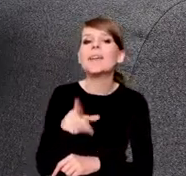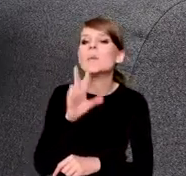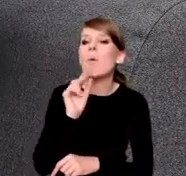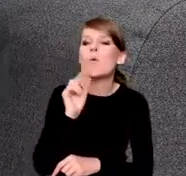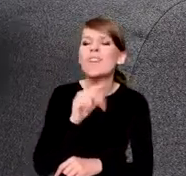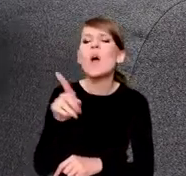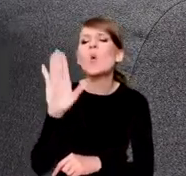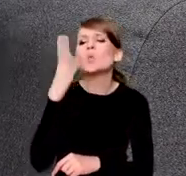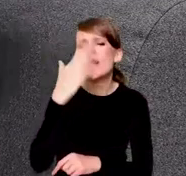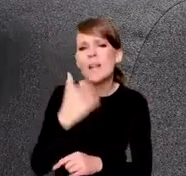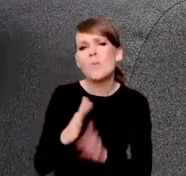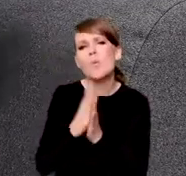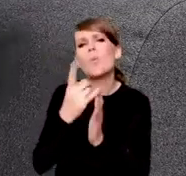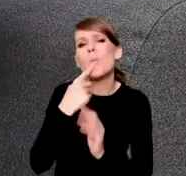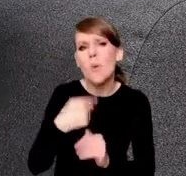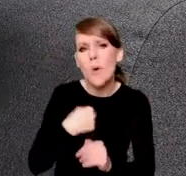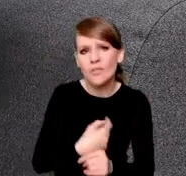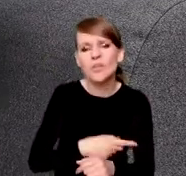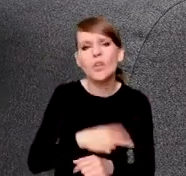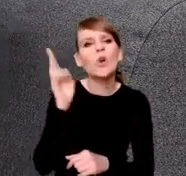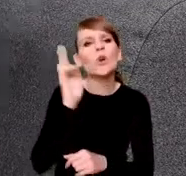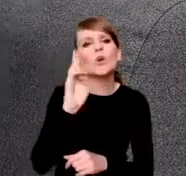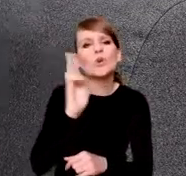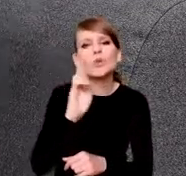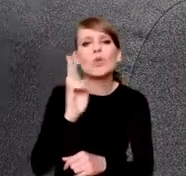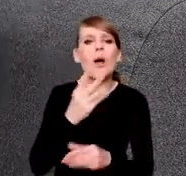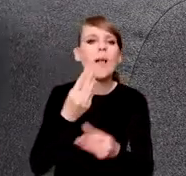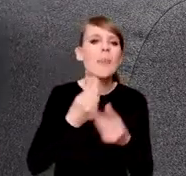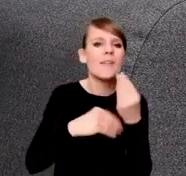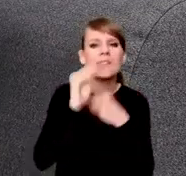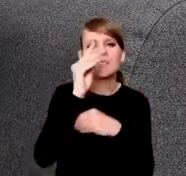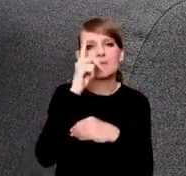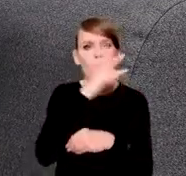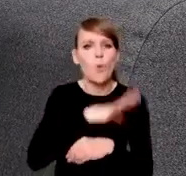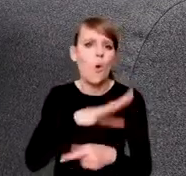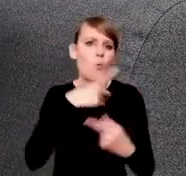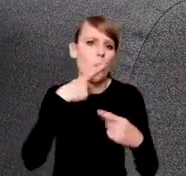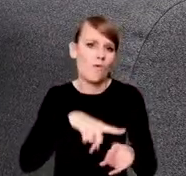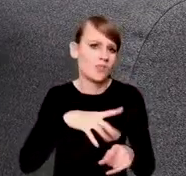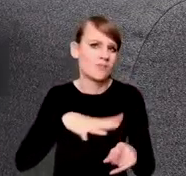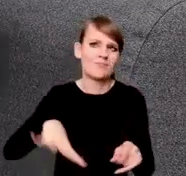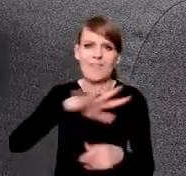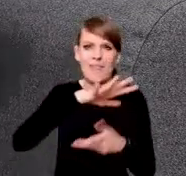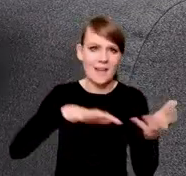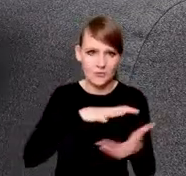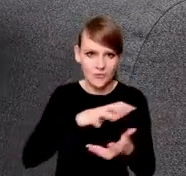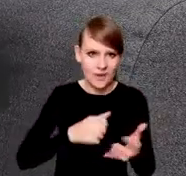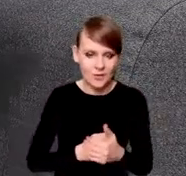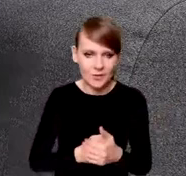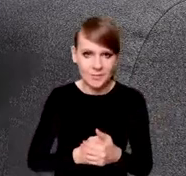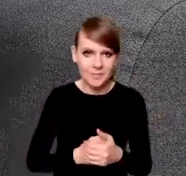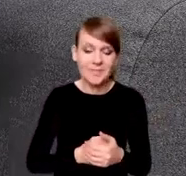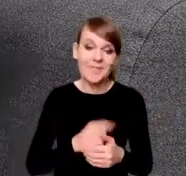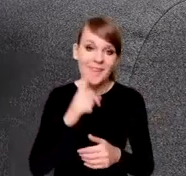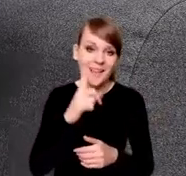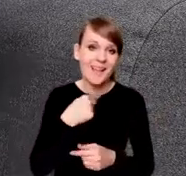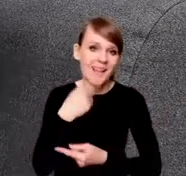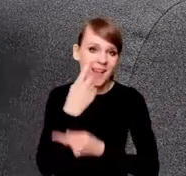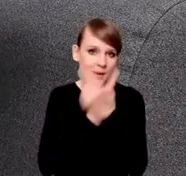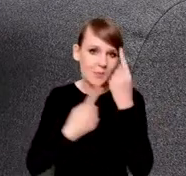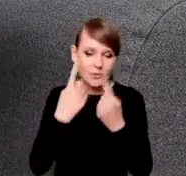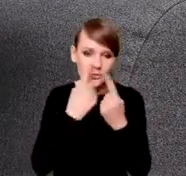jest najbardziej społecznie odpowiedzialny na świecie. To a propos tego wizerunku, ale myślę, że jednak powinniśmy